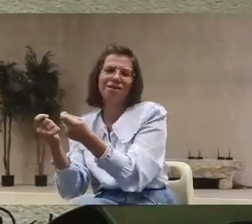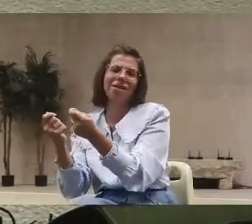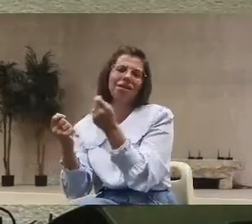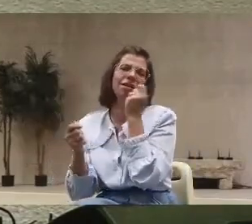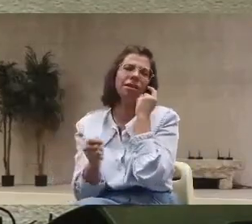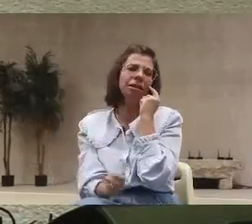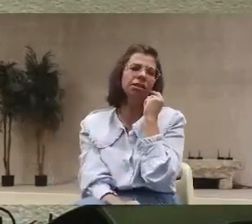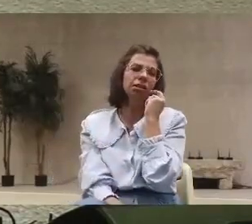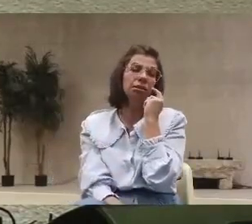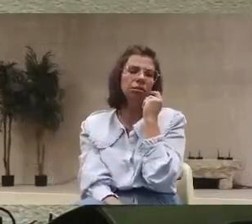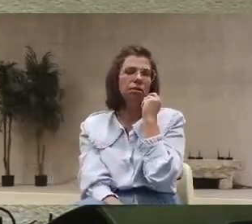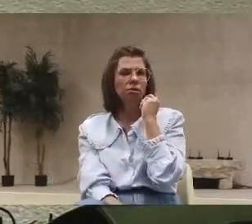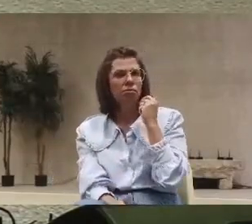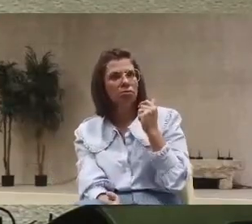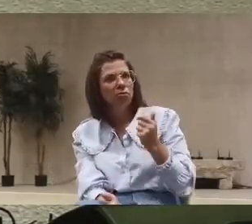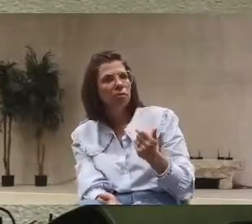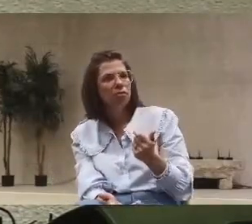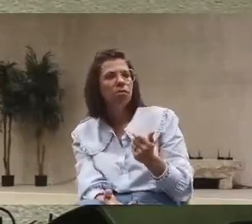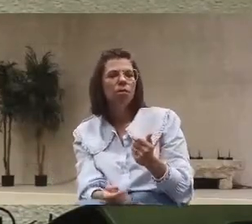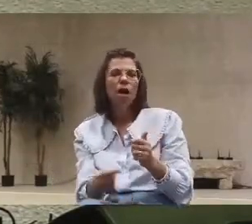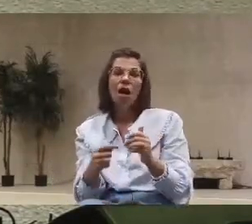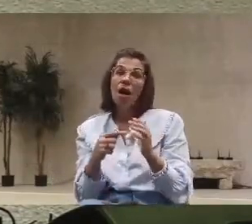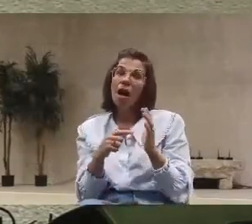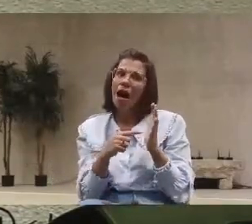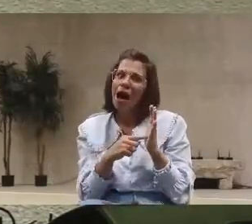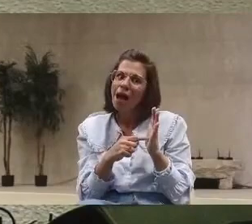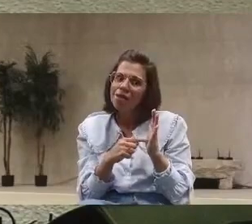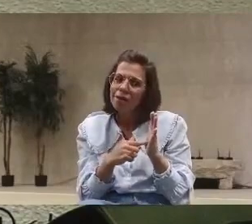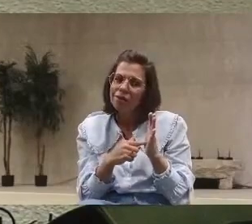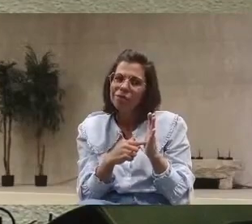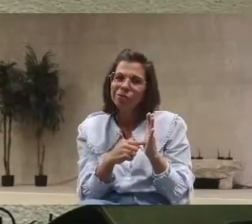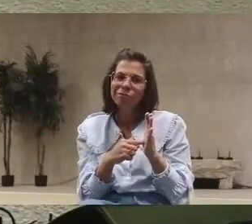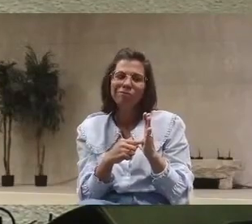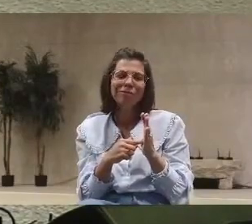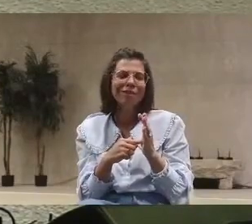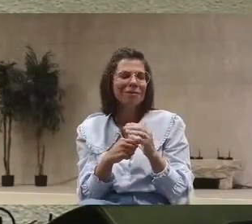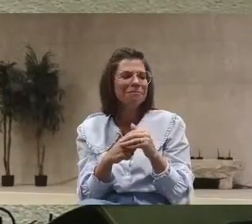va dans la mauvaise direction et que tu l'encourages et bien il va tomber dans le falaise